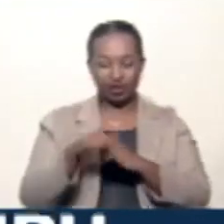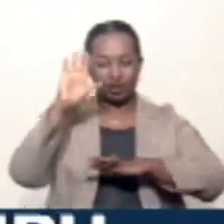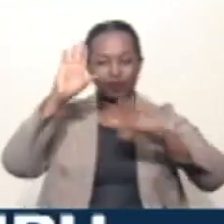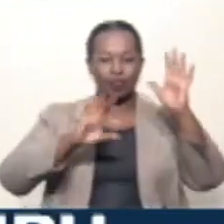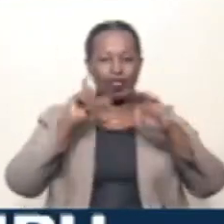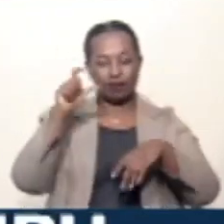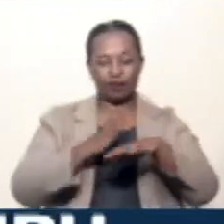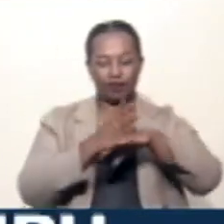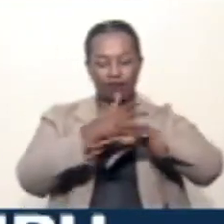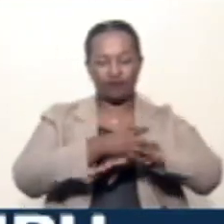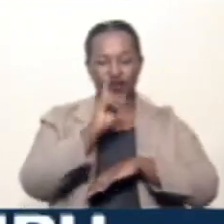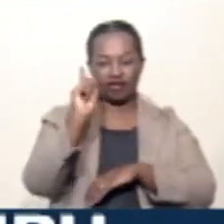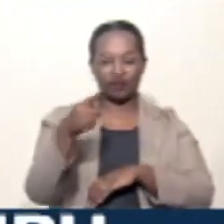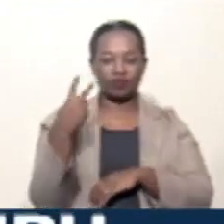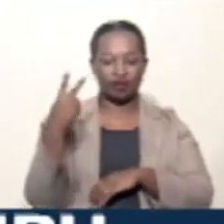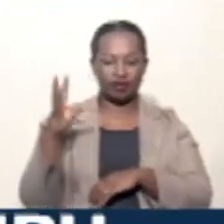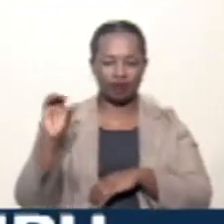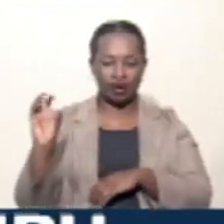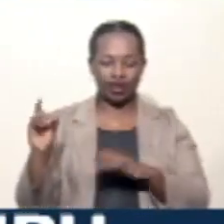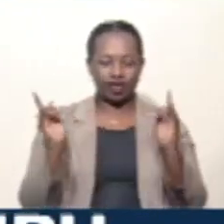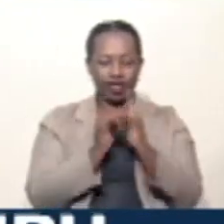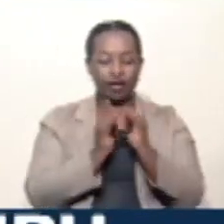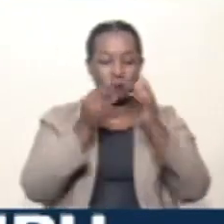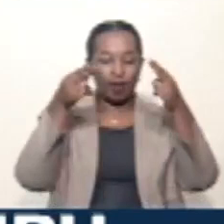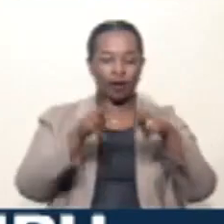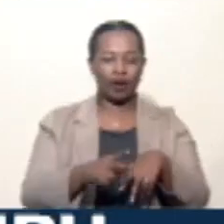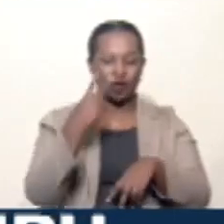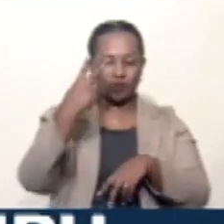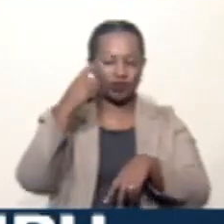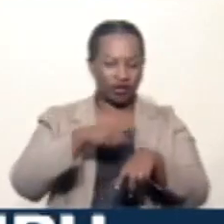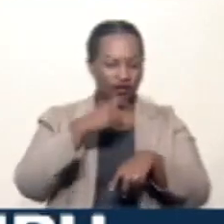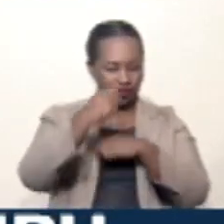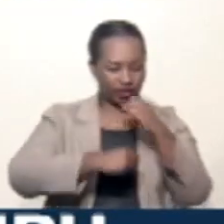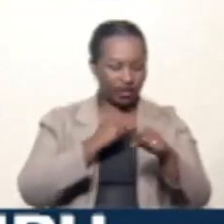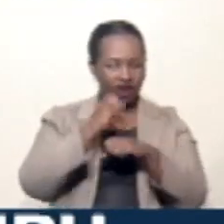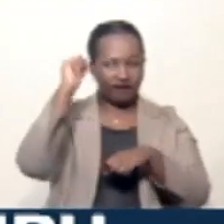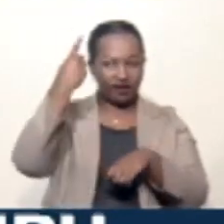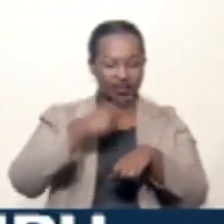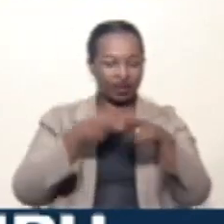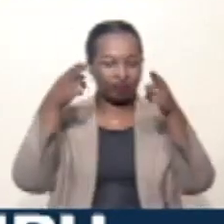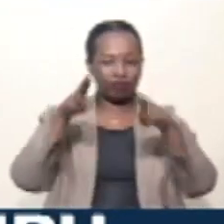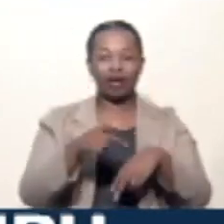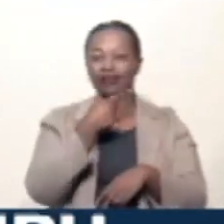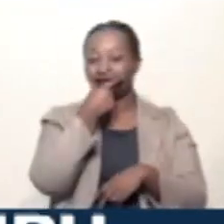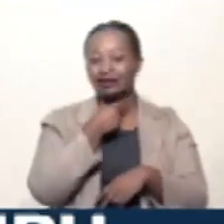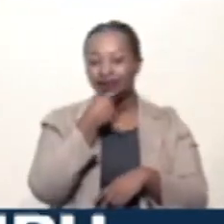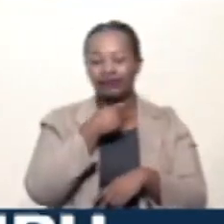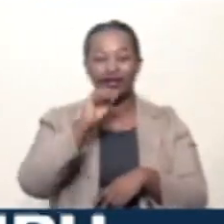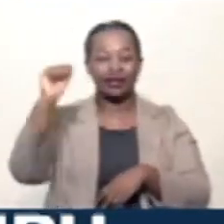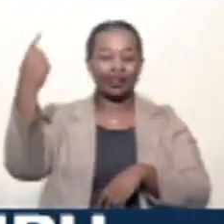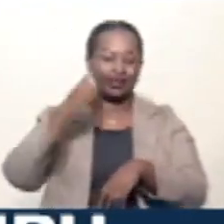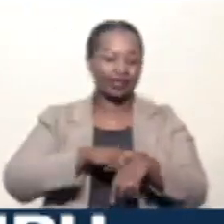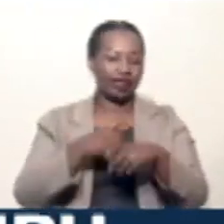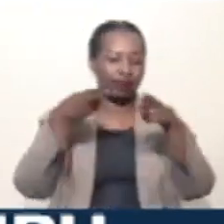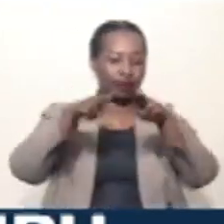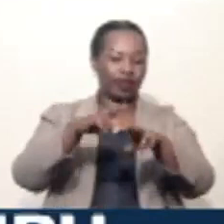n'abarenga 1,200. Iyi nama iba kabiri mu mwaka, aho ku nshuro imwe ibera i Geneve, indi nshuro ikabera mu gihugu cya